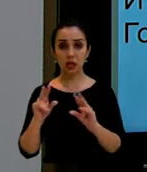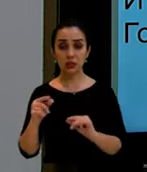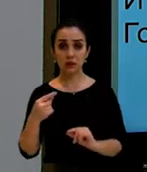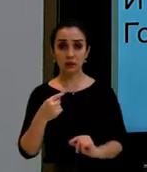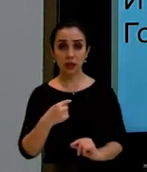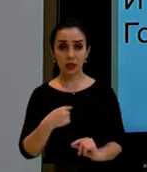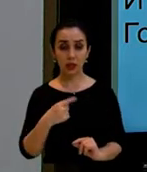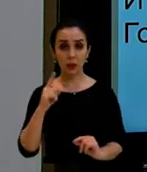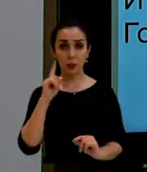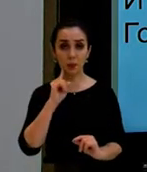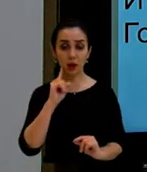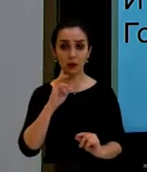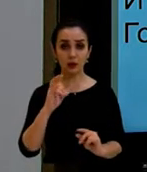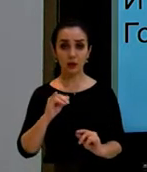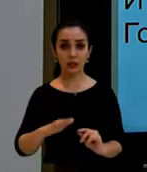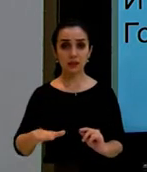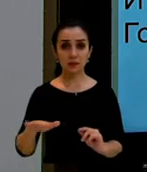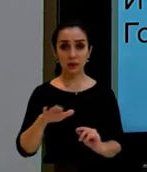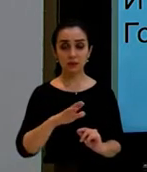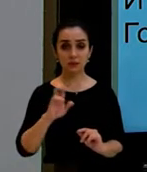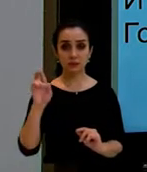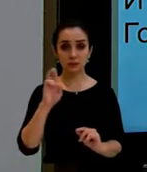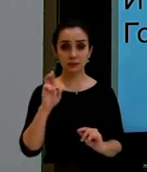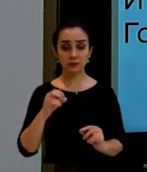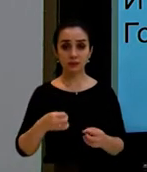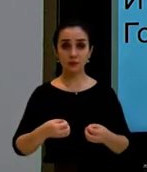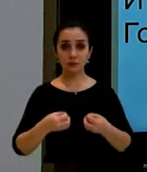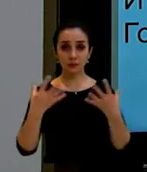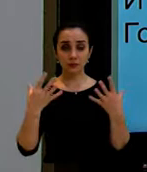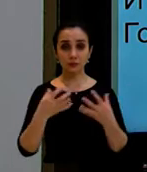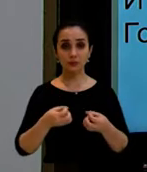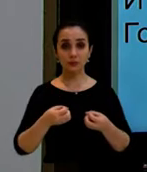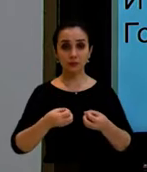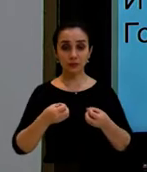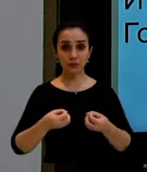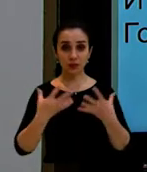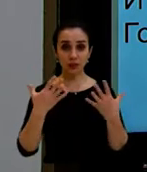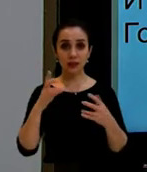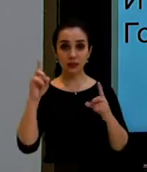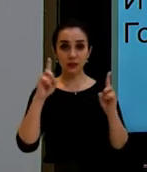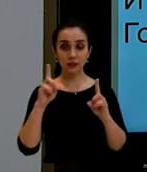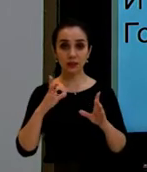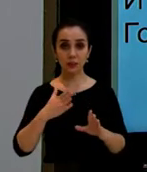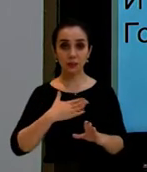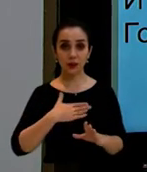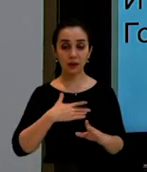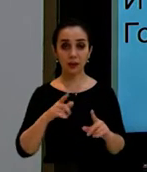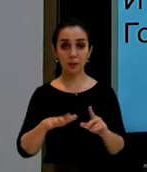я, пока на свете белом горит, горит звезда моих полей.